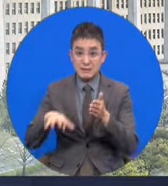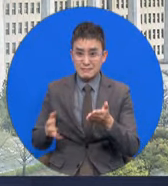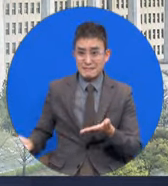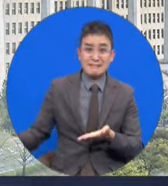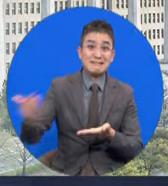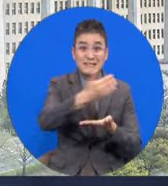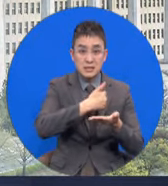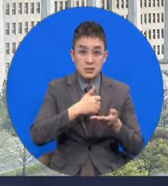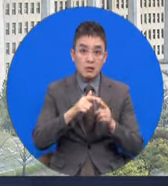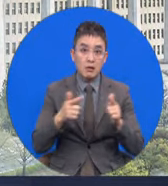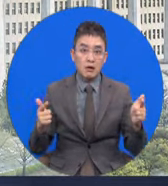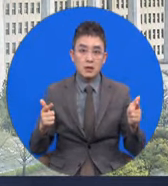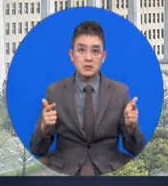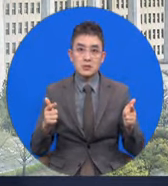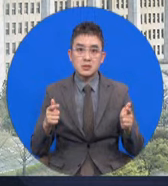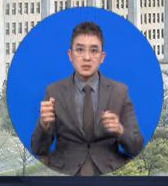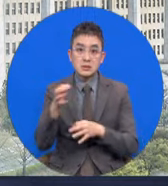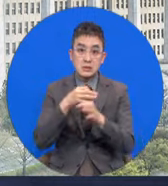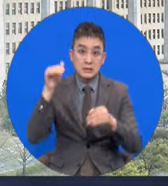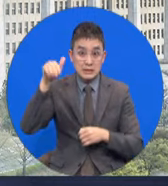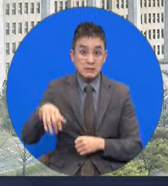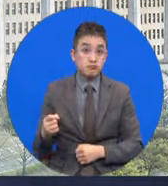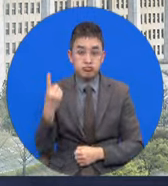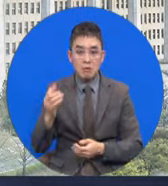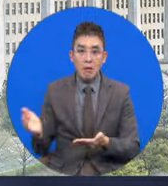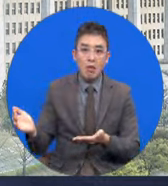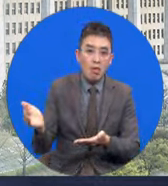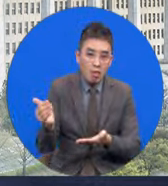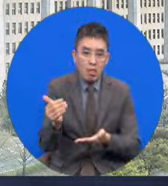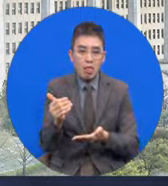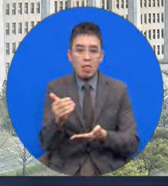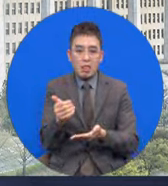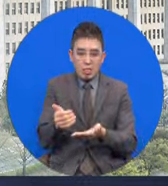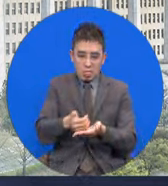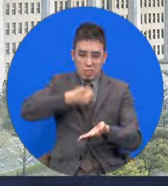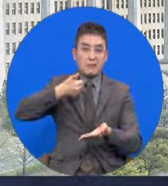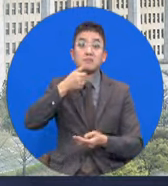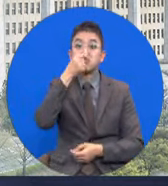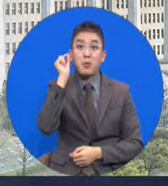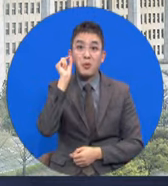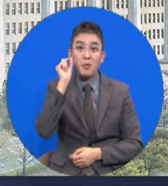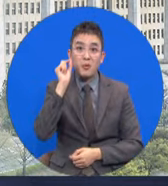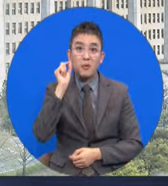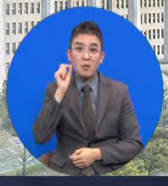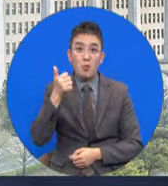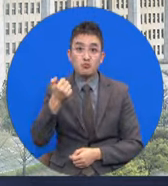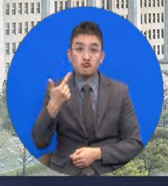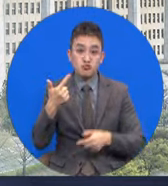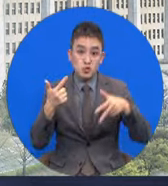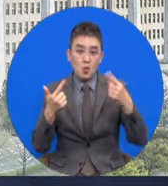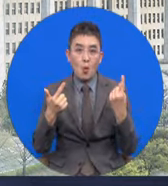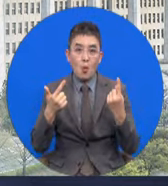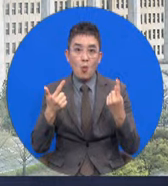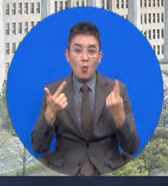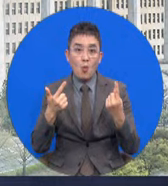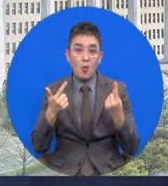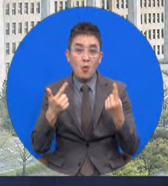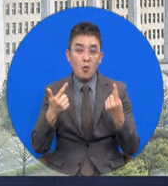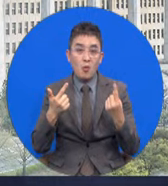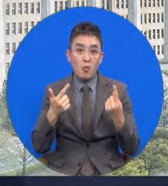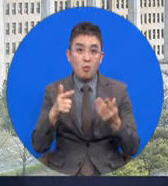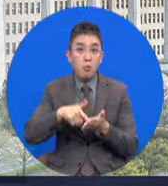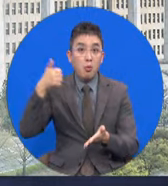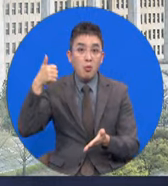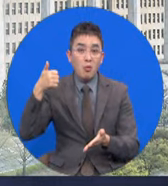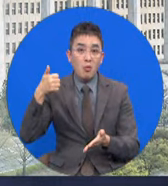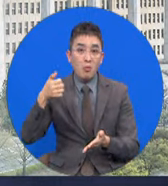세금이 안 거칩니다. 작년에 세금이 56조가 부족했습니다. 56조 부족했는데 앞으로 돈은